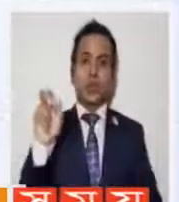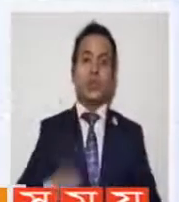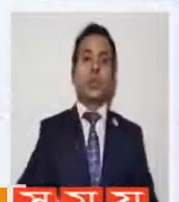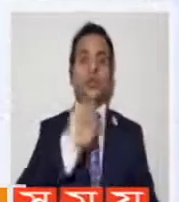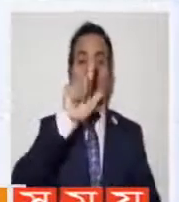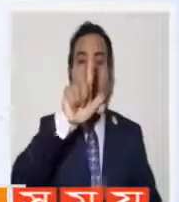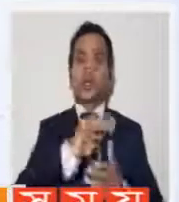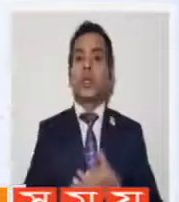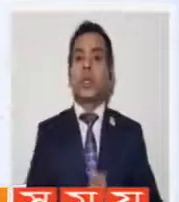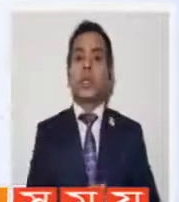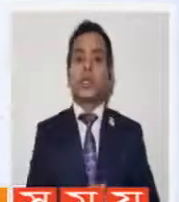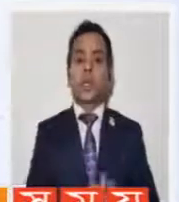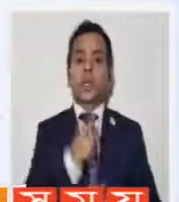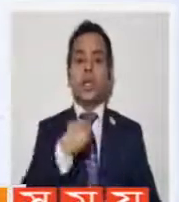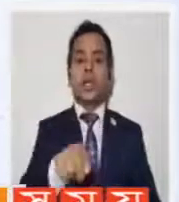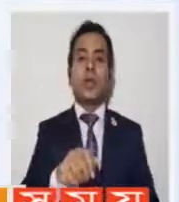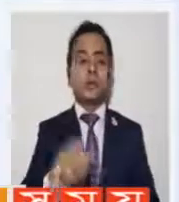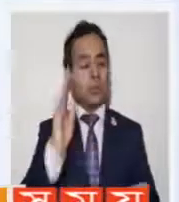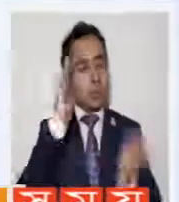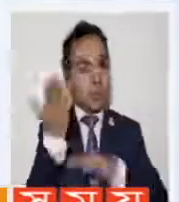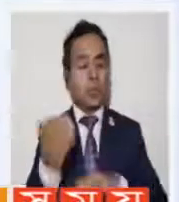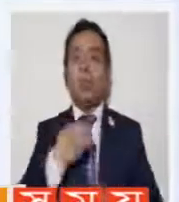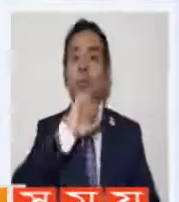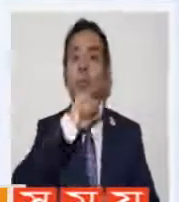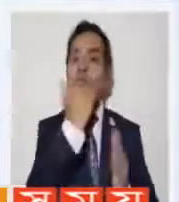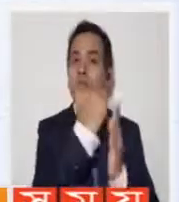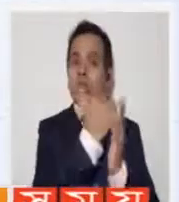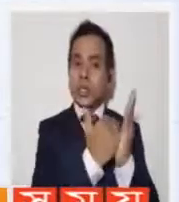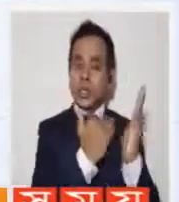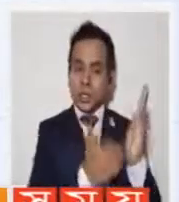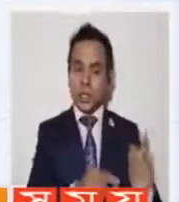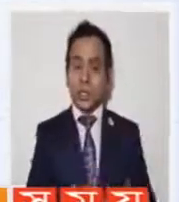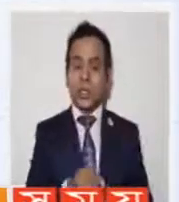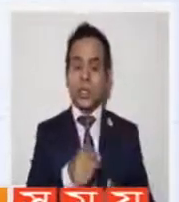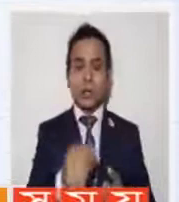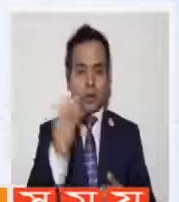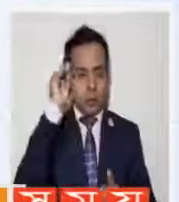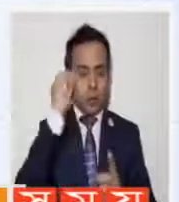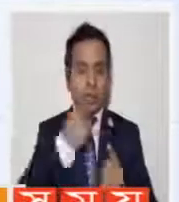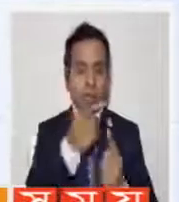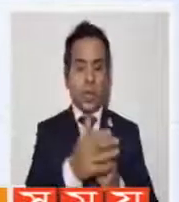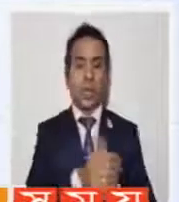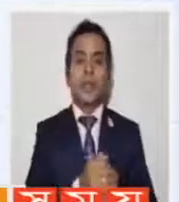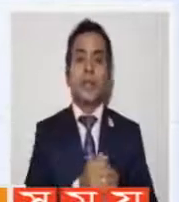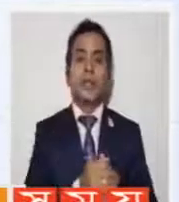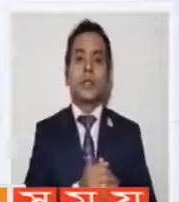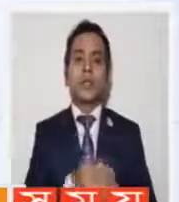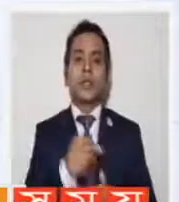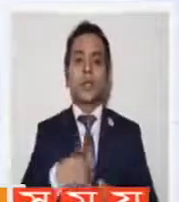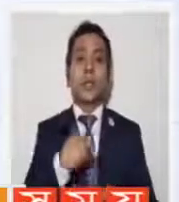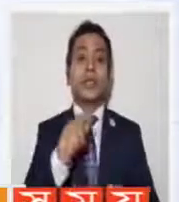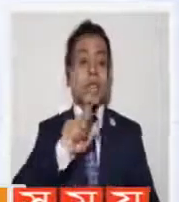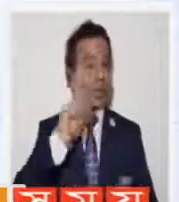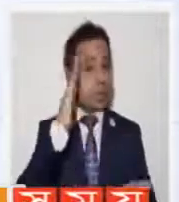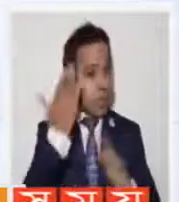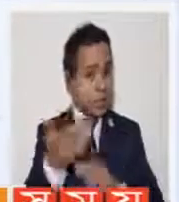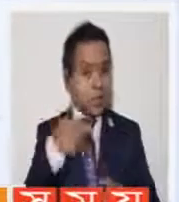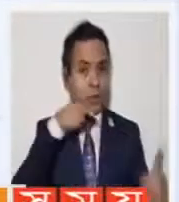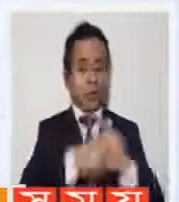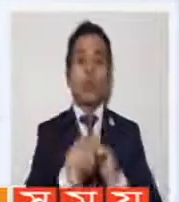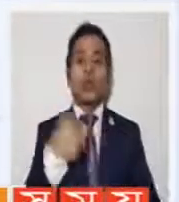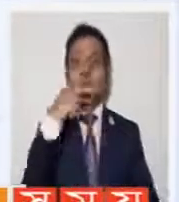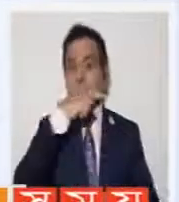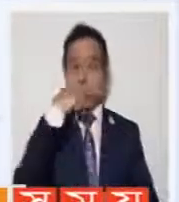শান্তি কামনা করছি। এবং আমাদের এ পর্যন্ত মৃত্যু দাঁড়ালো ২০৬জন। মৃত্যুদের বয়স এবং